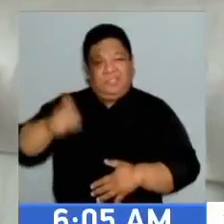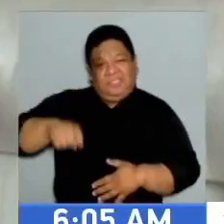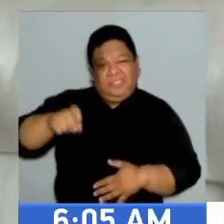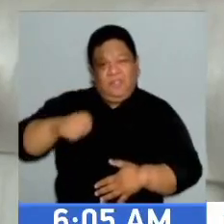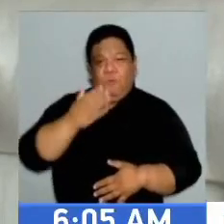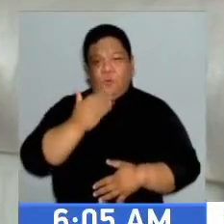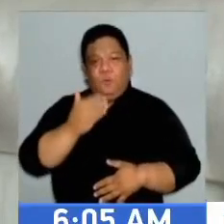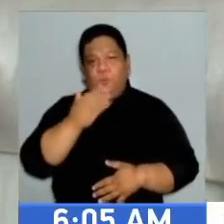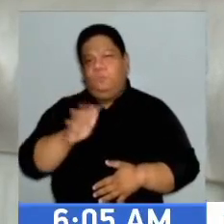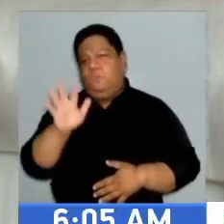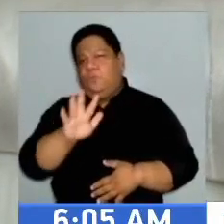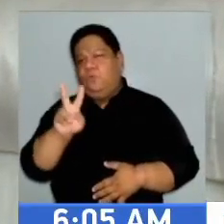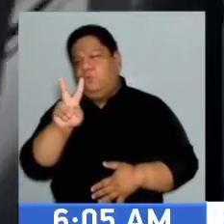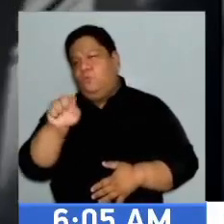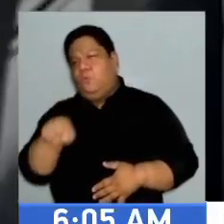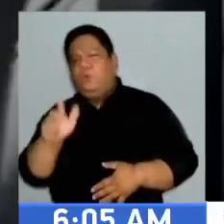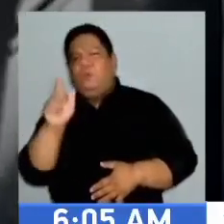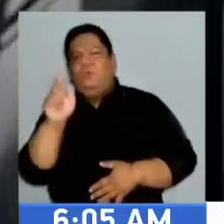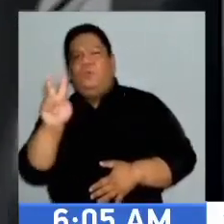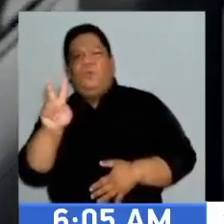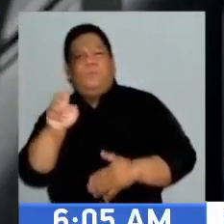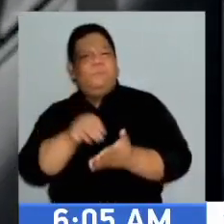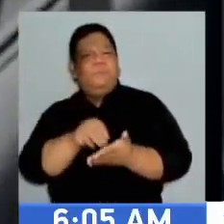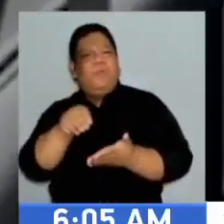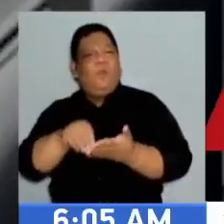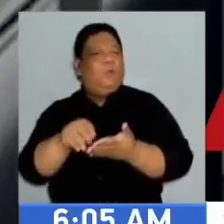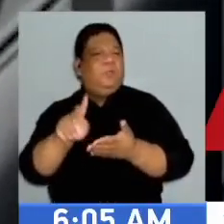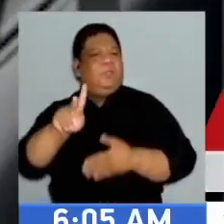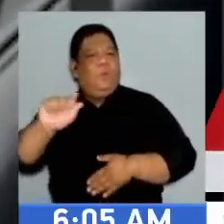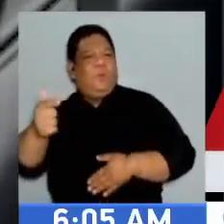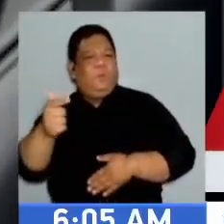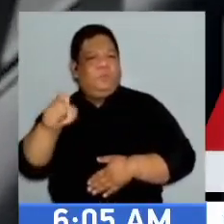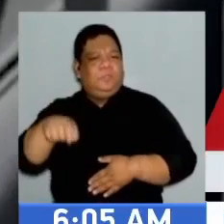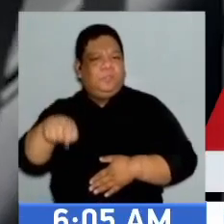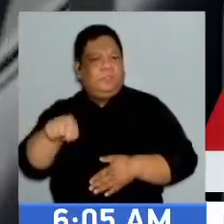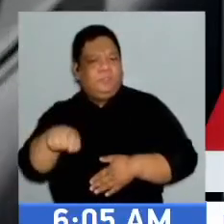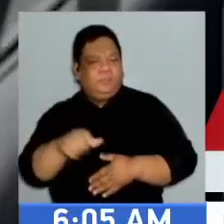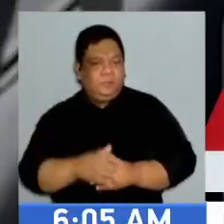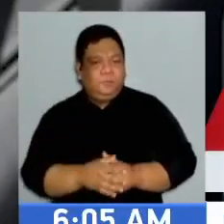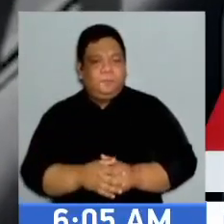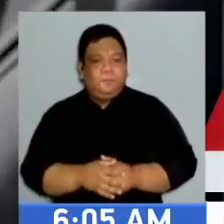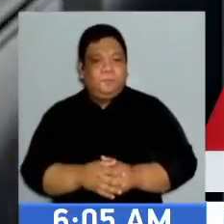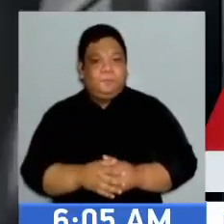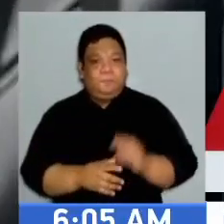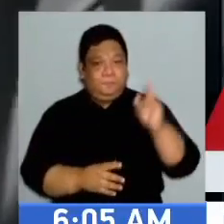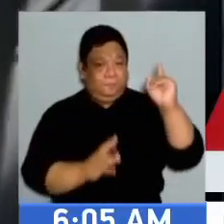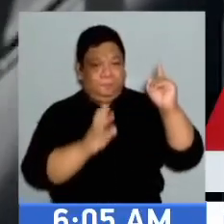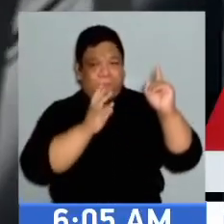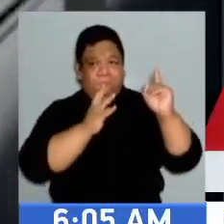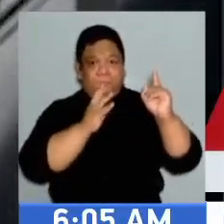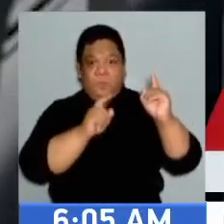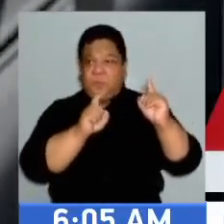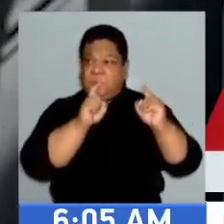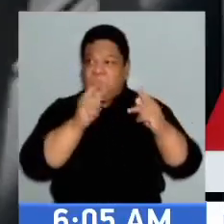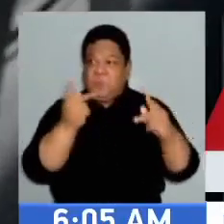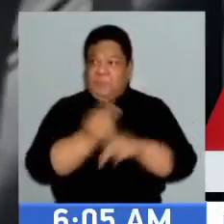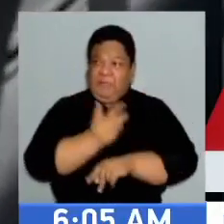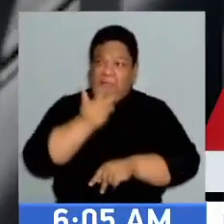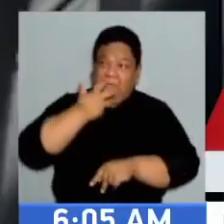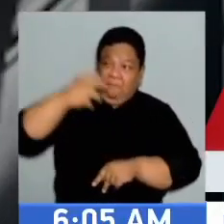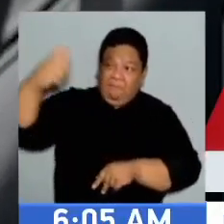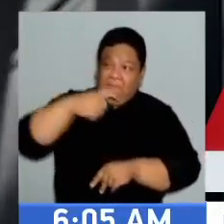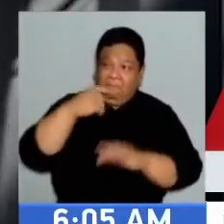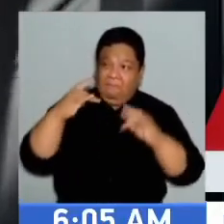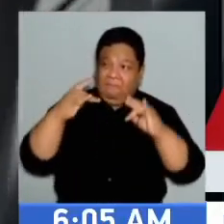o mas mataas sa supply kung talagang severe po yung El Nino so we expect about a 10 to 15% drop if